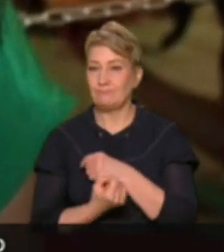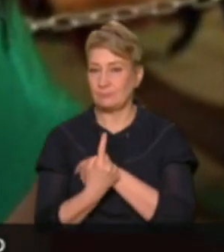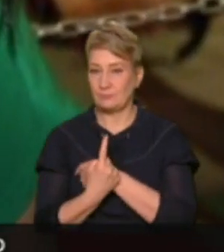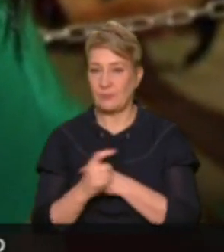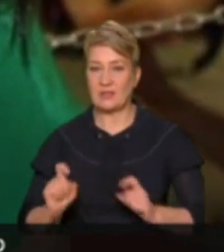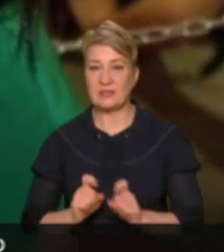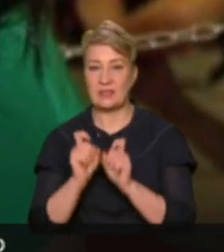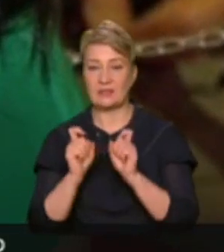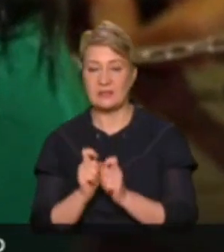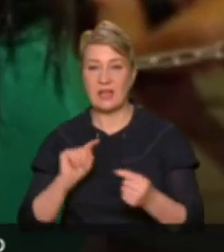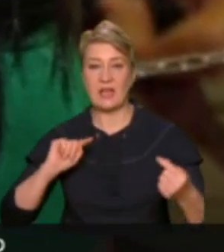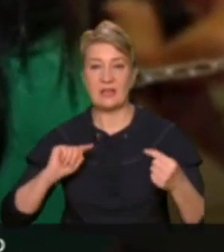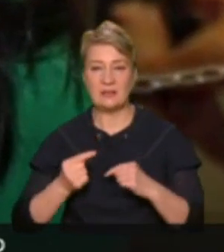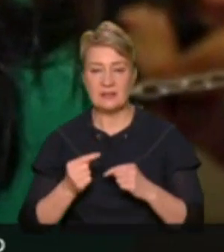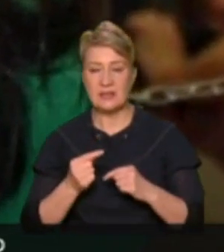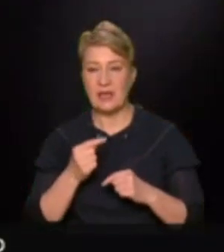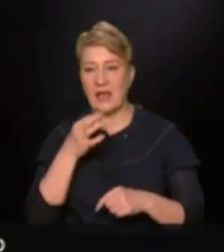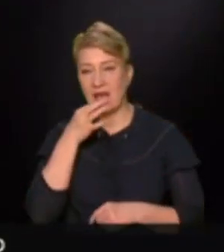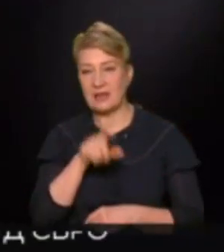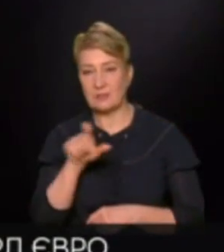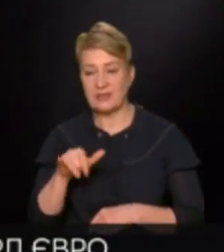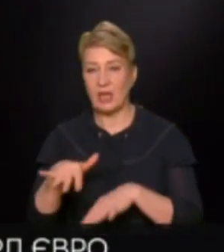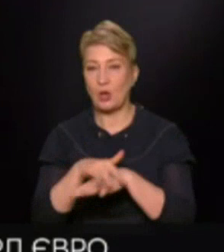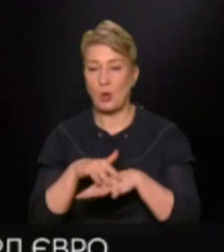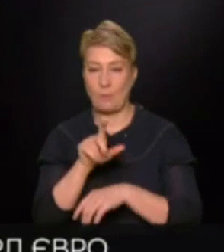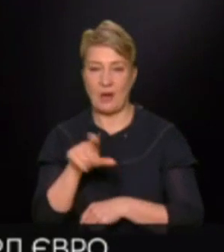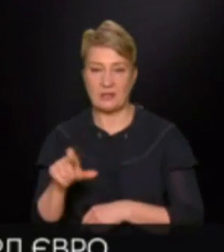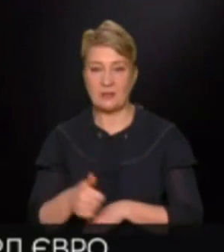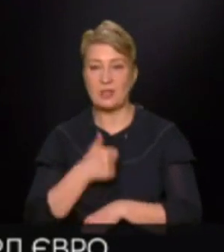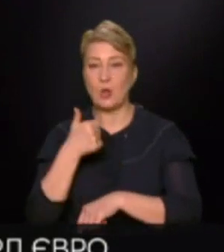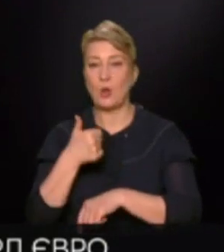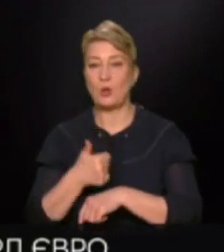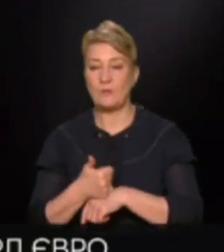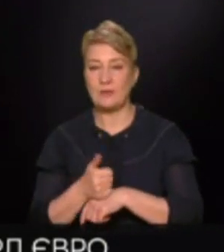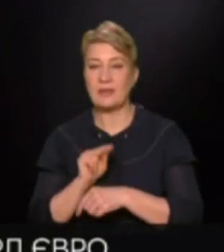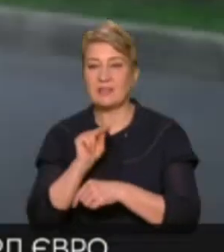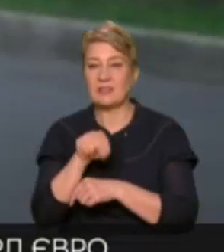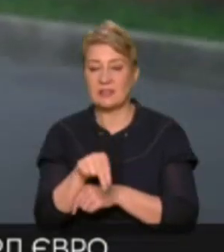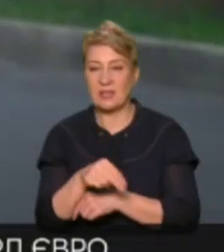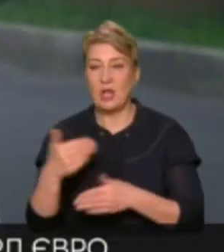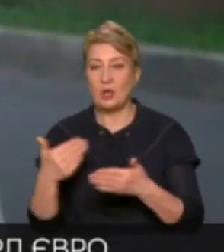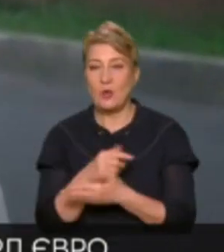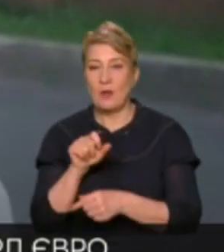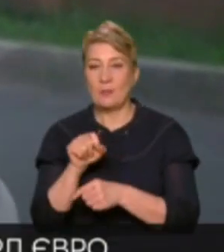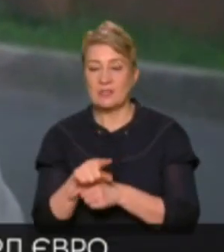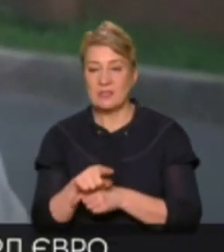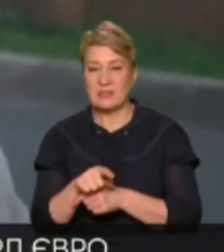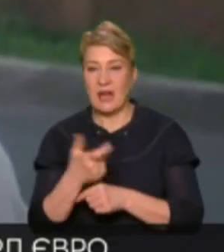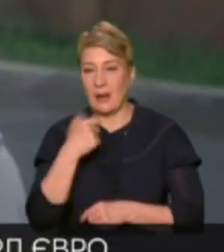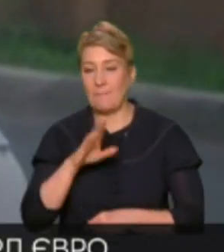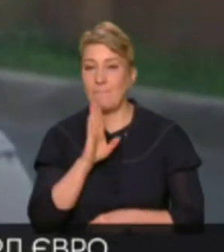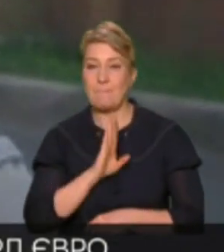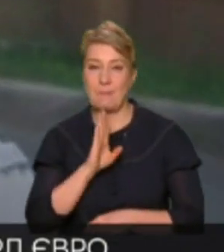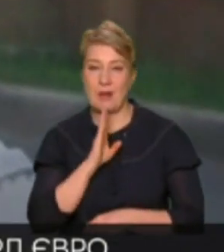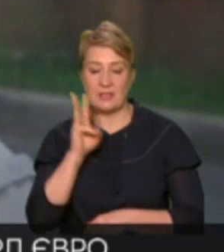МЗС критикували і експерти, і громадськість. Головним чином через те, що новопризначена пані посол Олеся Ілещук